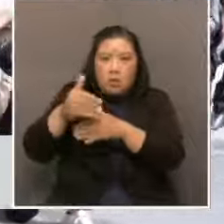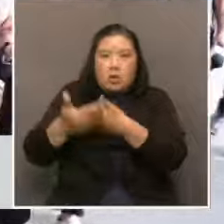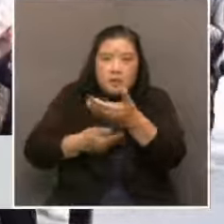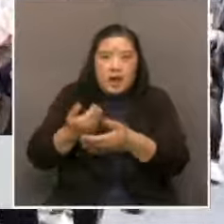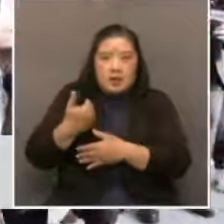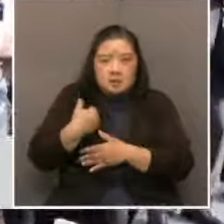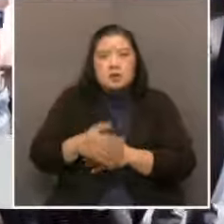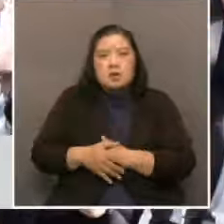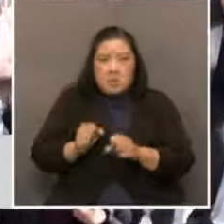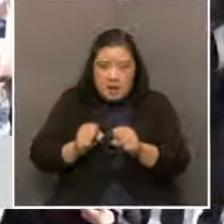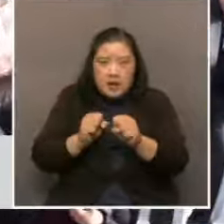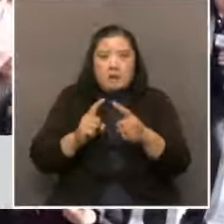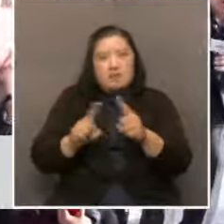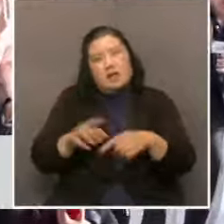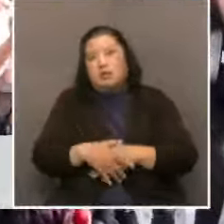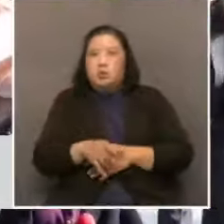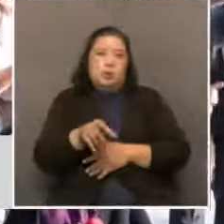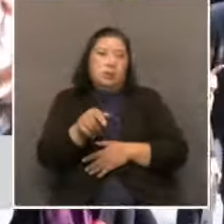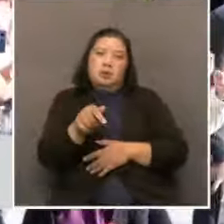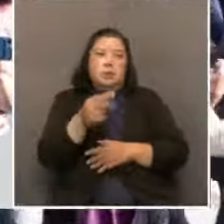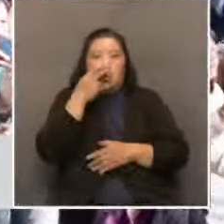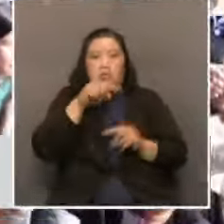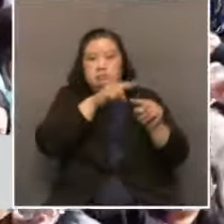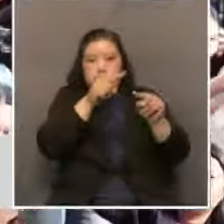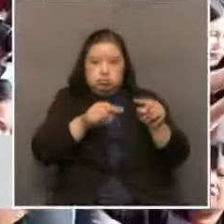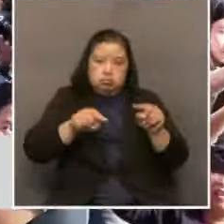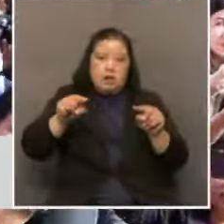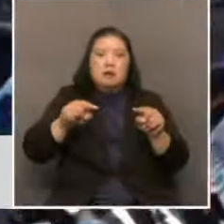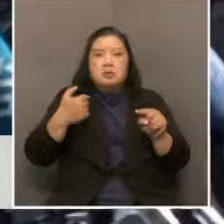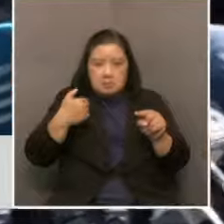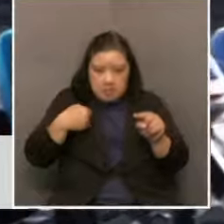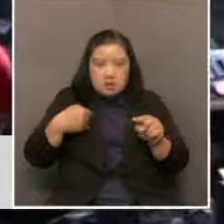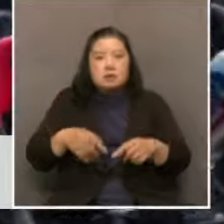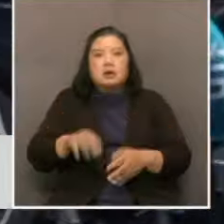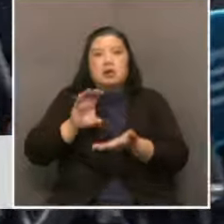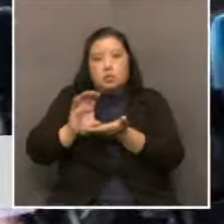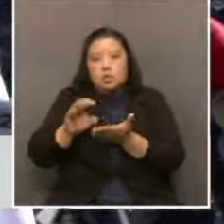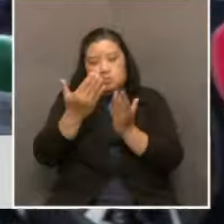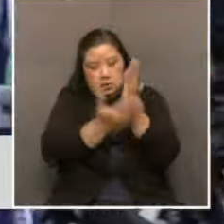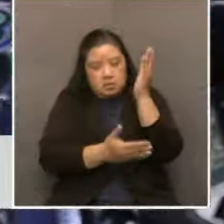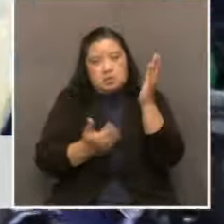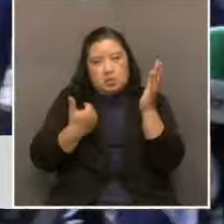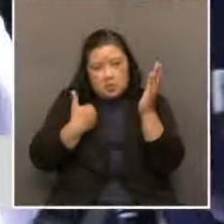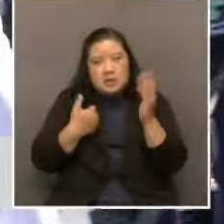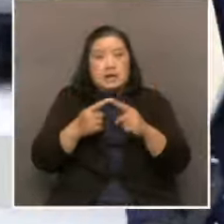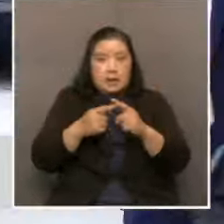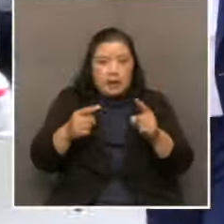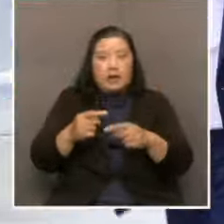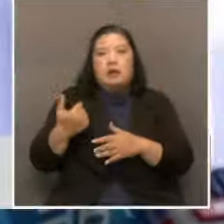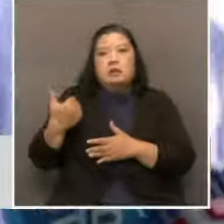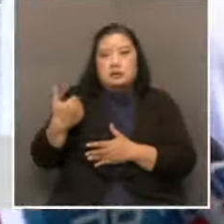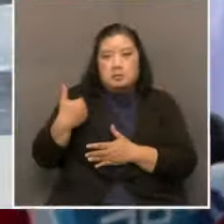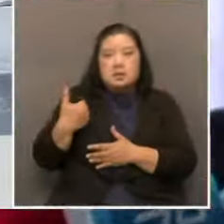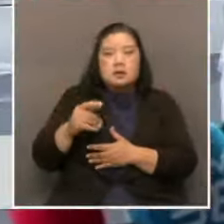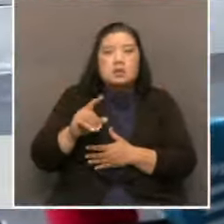นก็ยังไม่น่าพอใจทั้งในประเทศเพื่อนบ้านทั้งในต่างประเทศและยิ่งไกลๆตลาดใหม่ๆของบริกส์เนี่ย